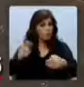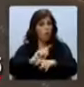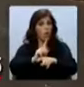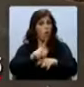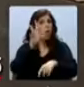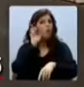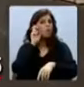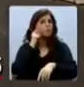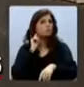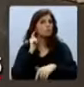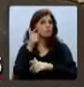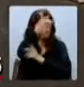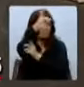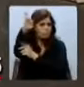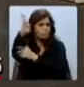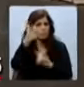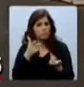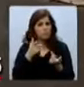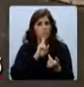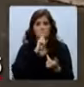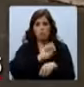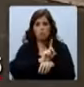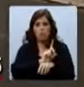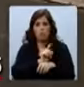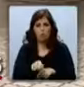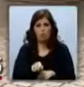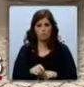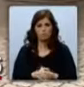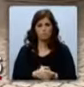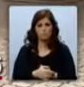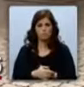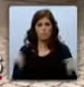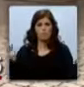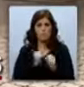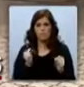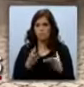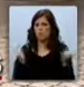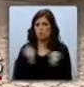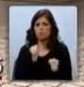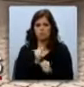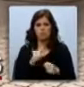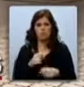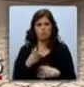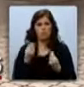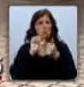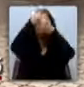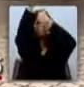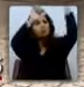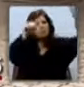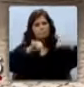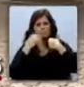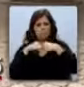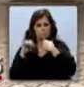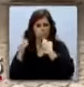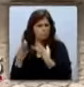Houve-se um tiro de artilharia e a reação é esta. Страх. Страх. Потому что